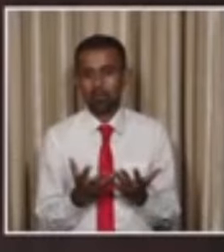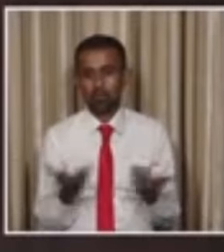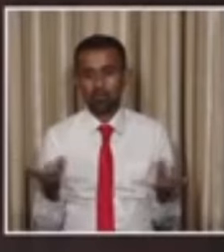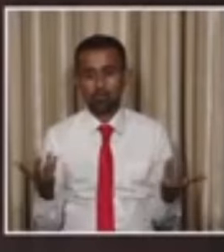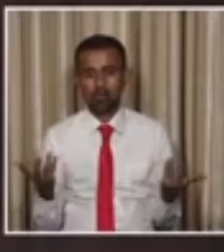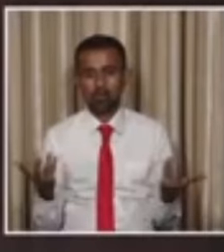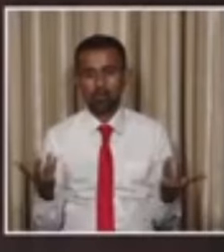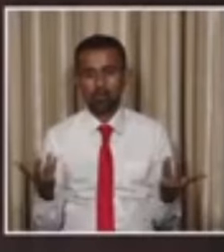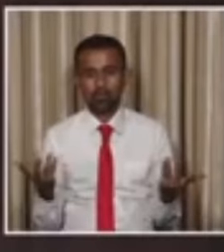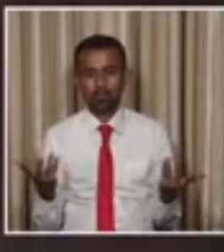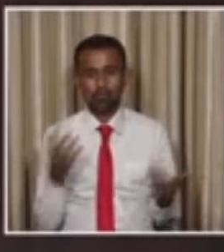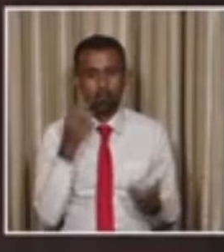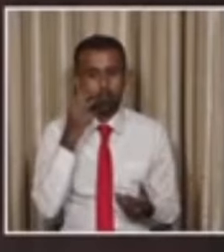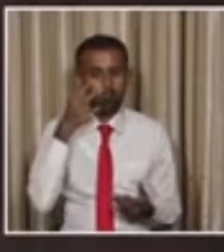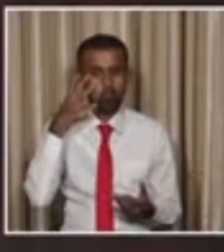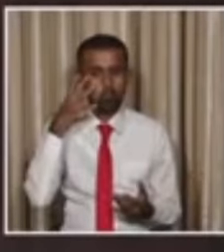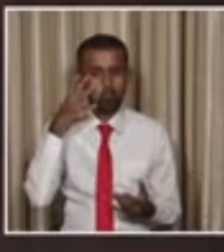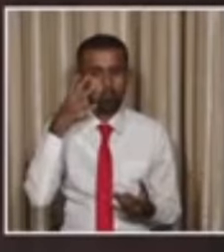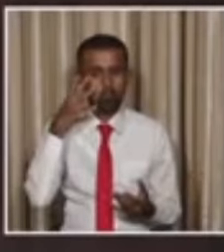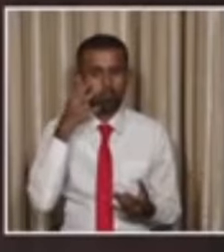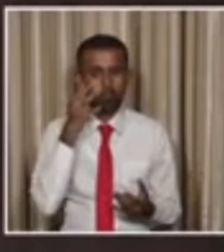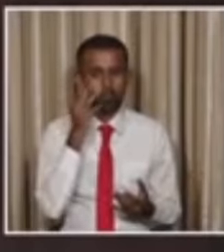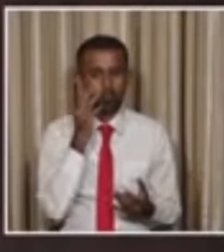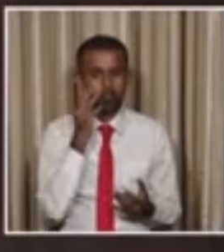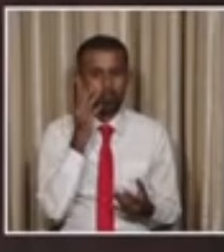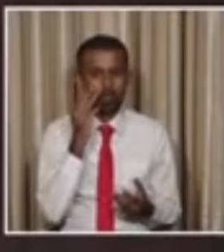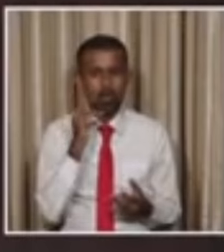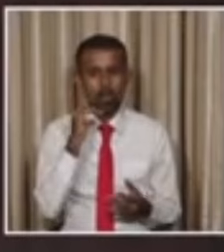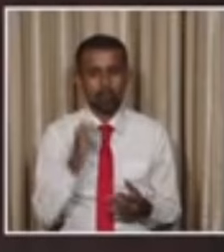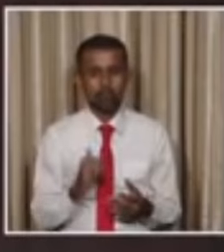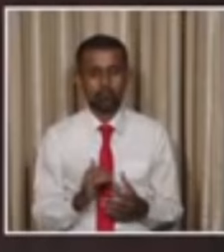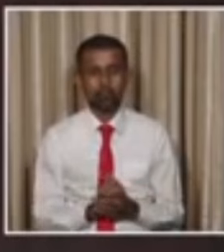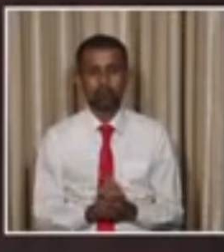මේ කම්බුල් අමාරුව නතර වෙනවා.